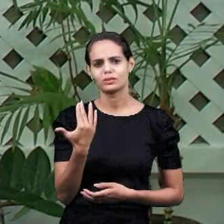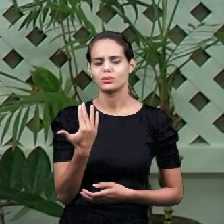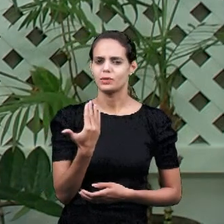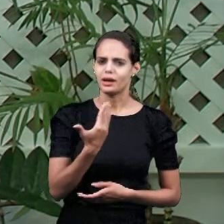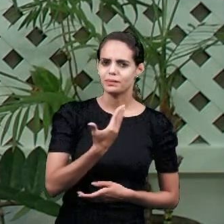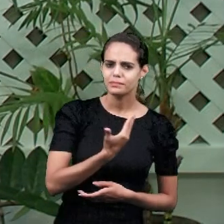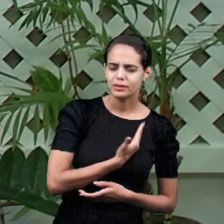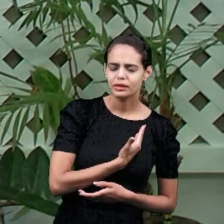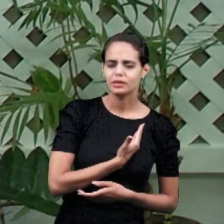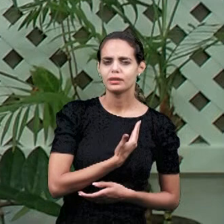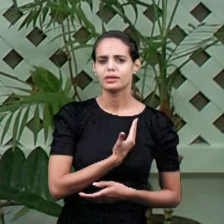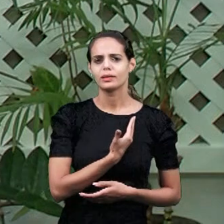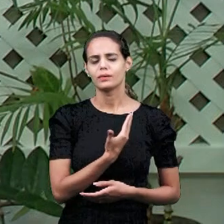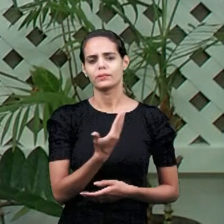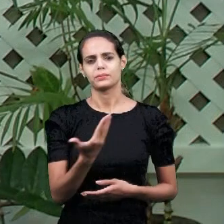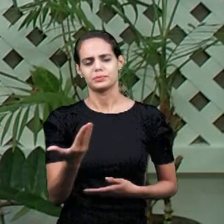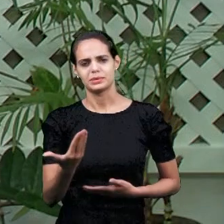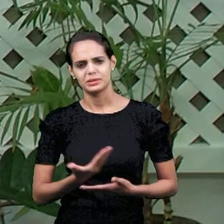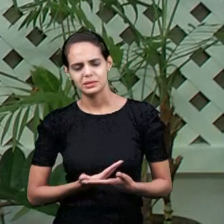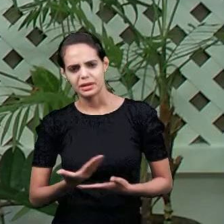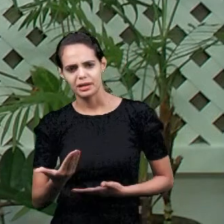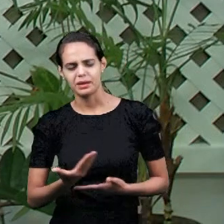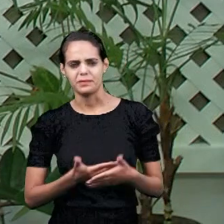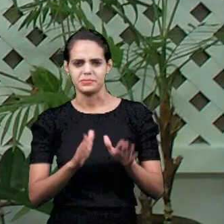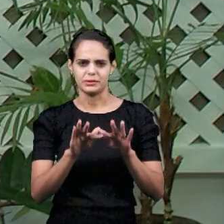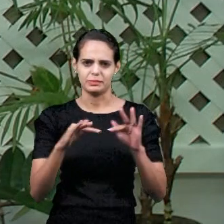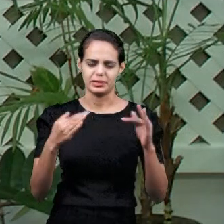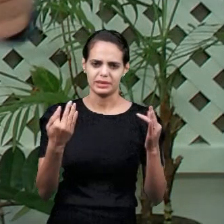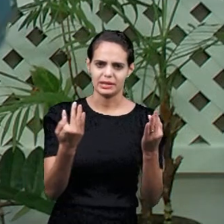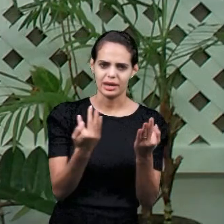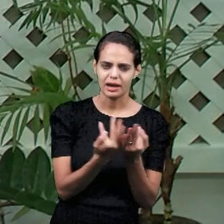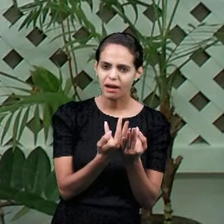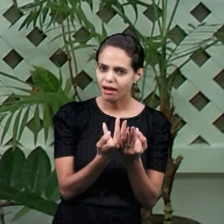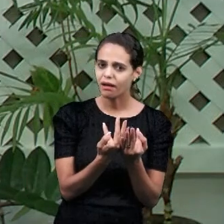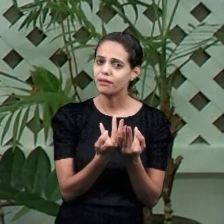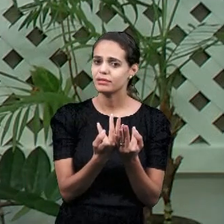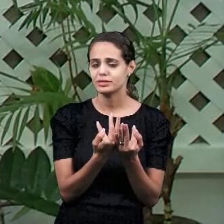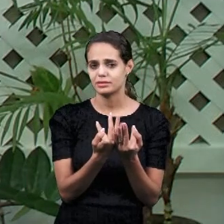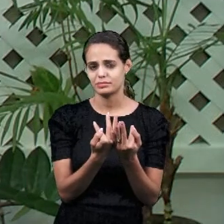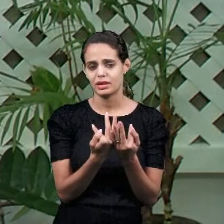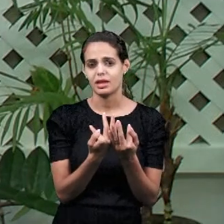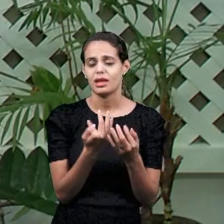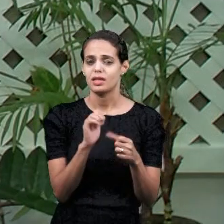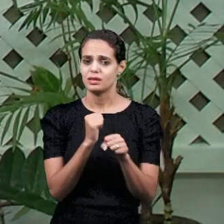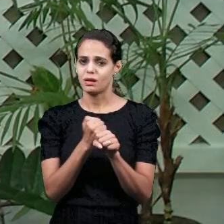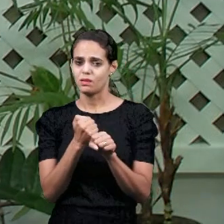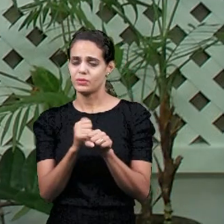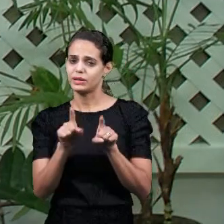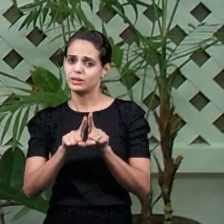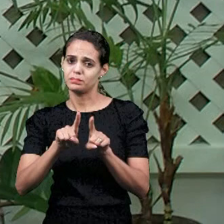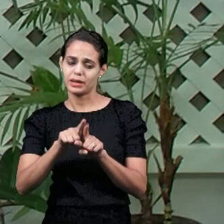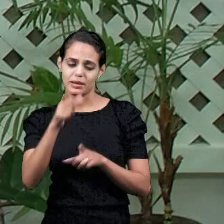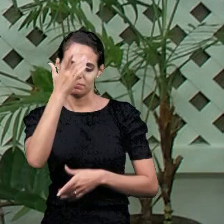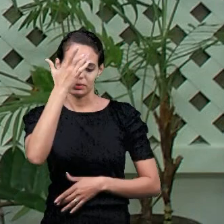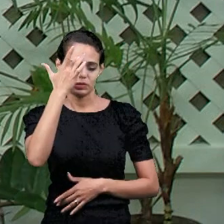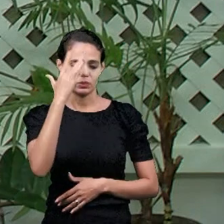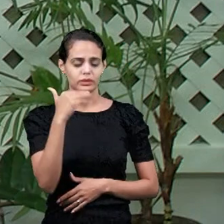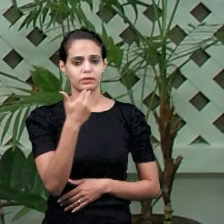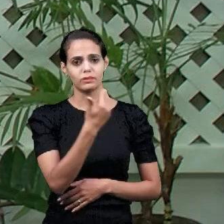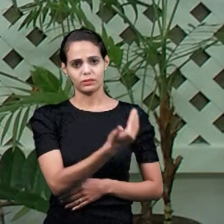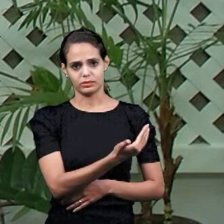de l'œuvre. Nous avons perdu. Et la raison est la suivante. Il va à